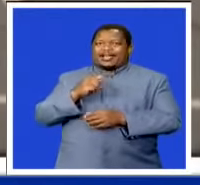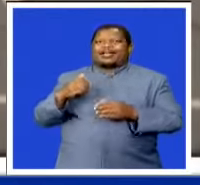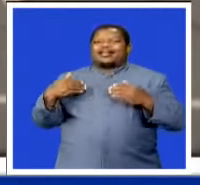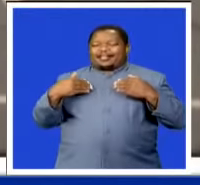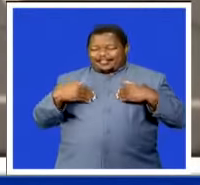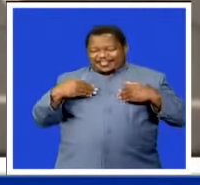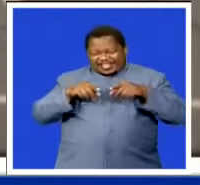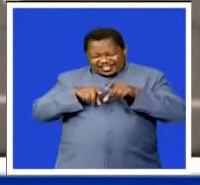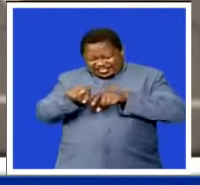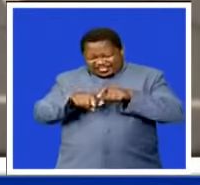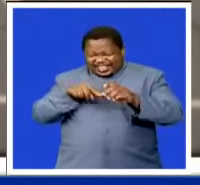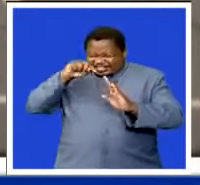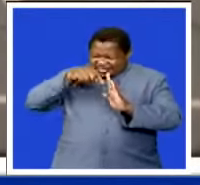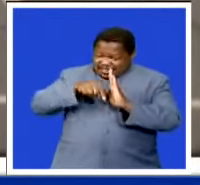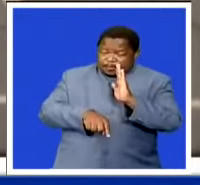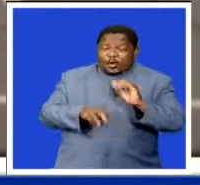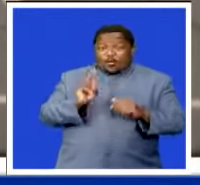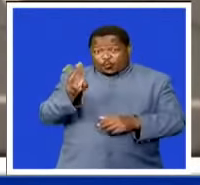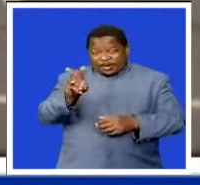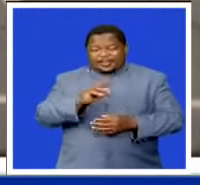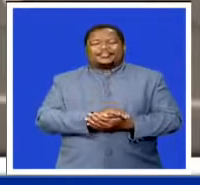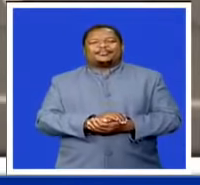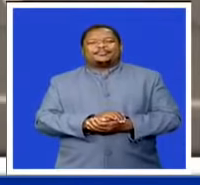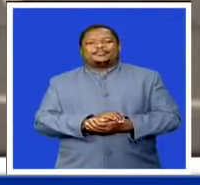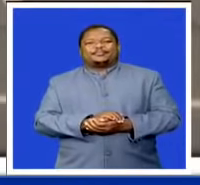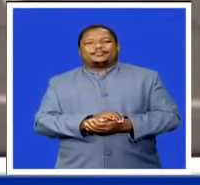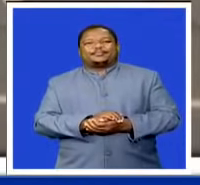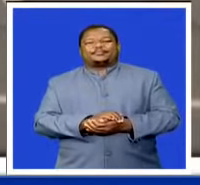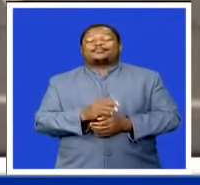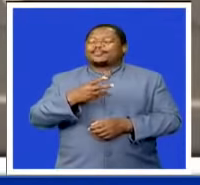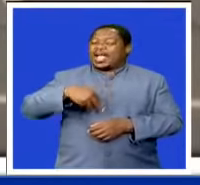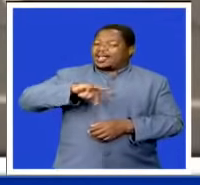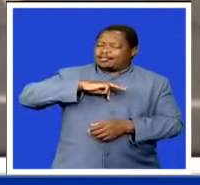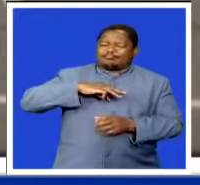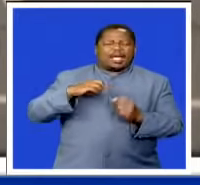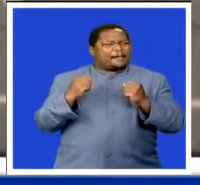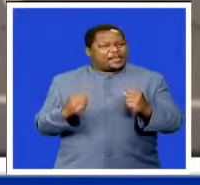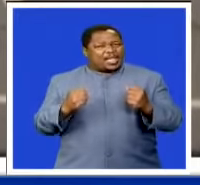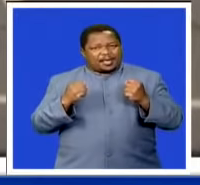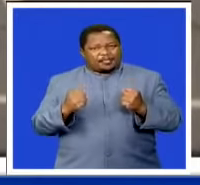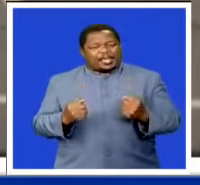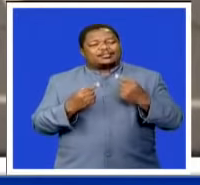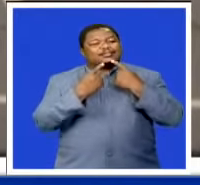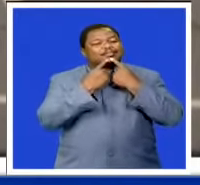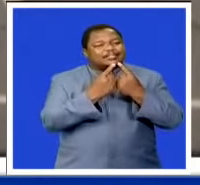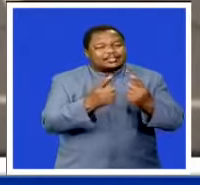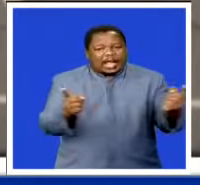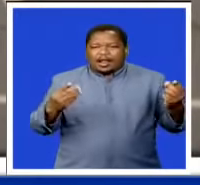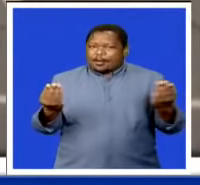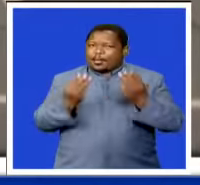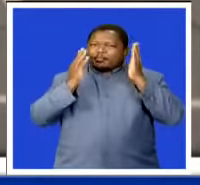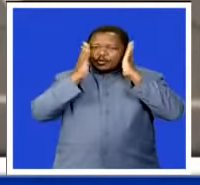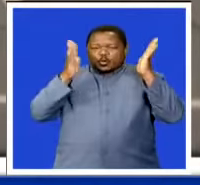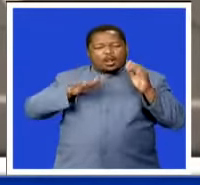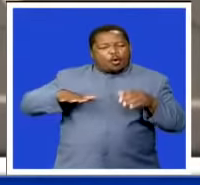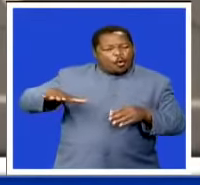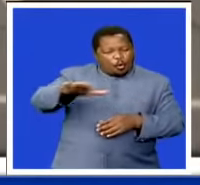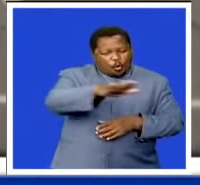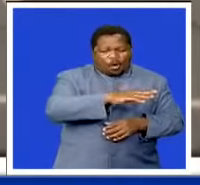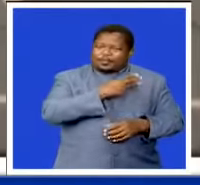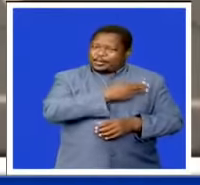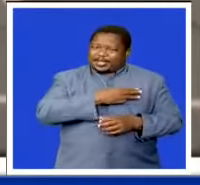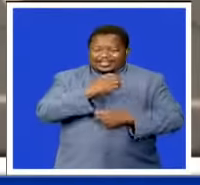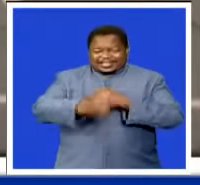eMaswati hayi nyalo ngenyanga ya October for breast. Le nyanga ya October suke nje sinikhuthata keja kusukela